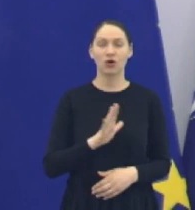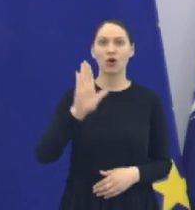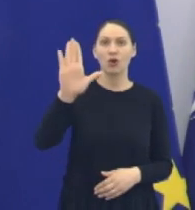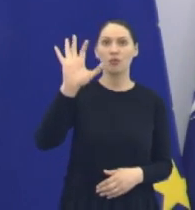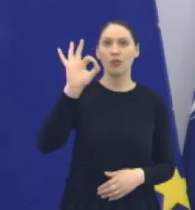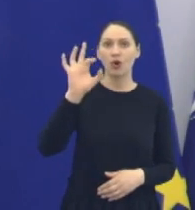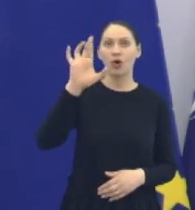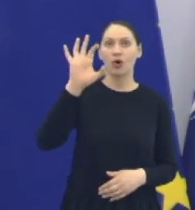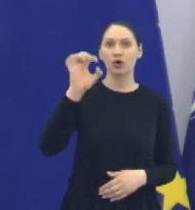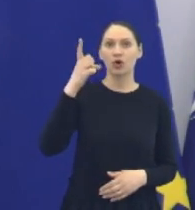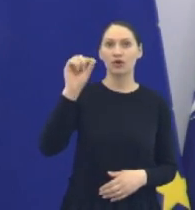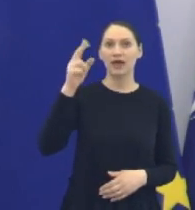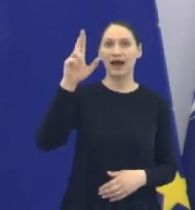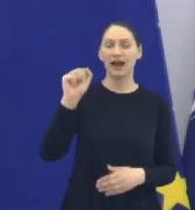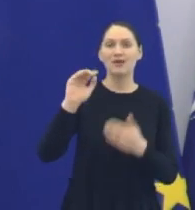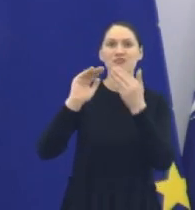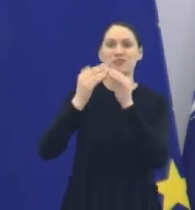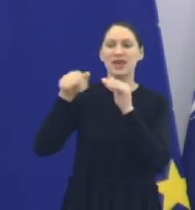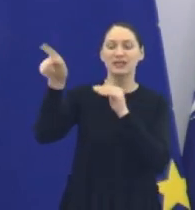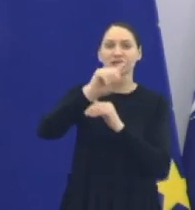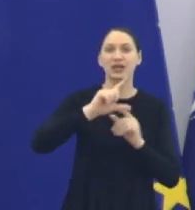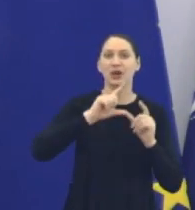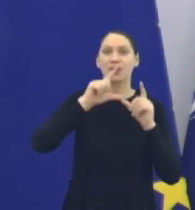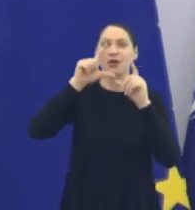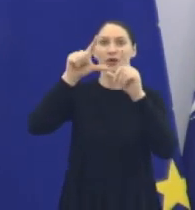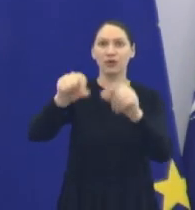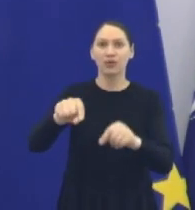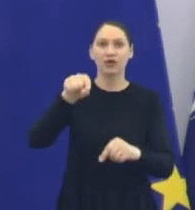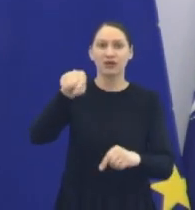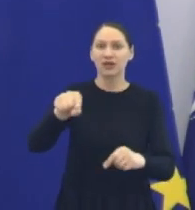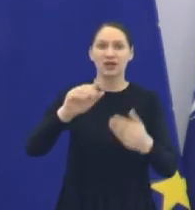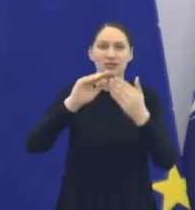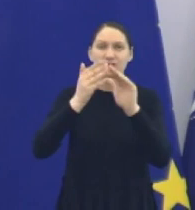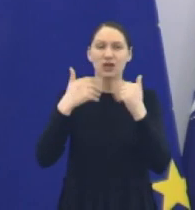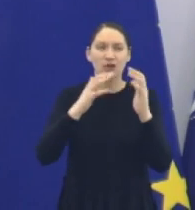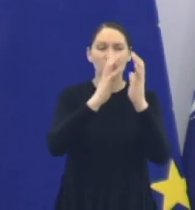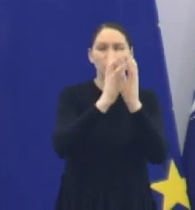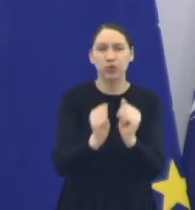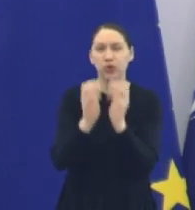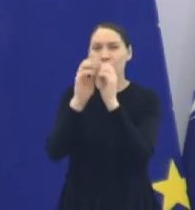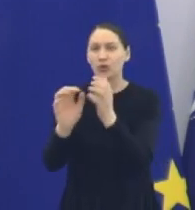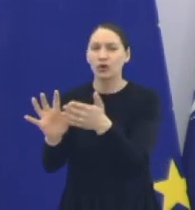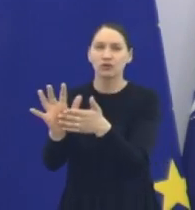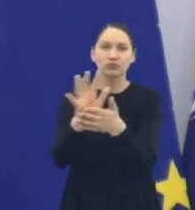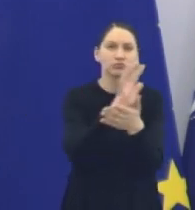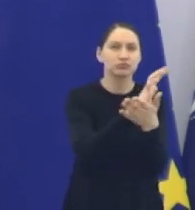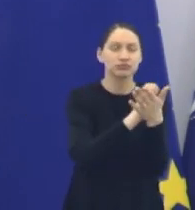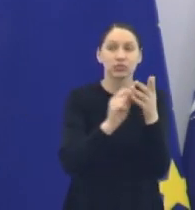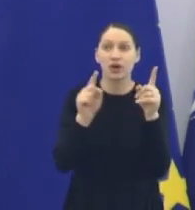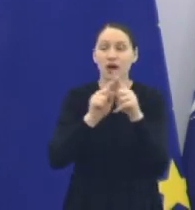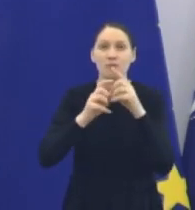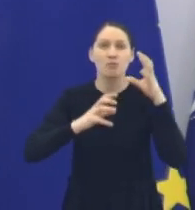Borodenkos miestelį. Iš miestelio nedaug likę, iš tikrųjų vaizdai